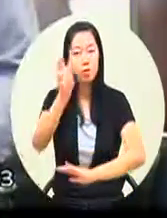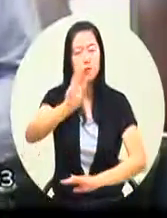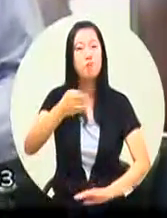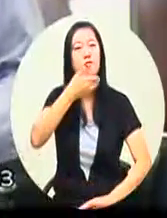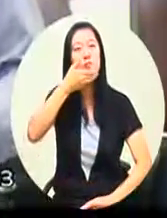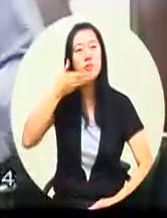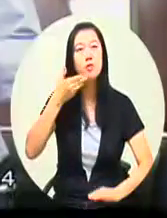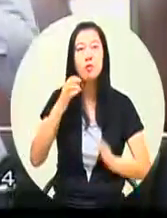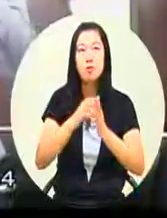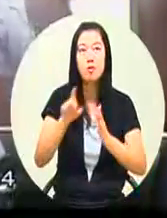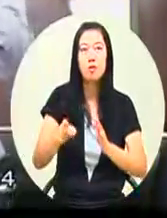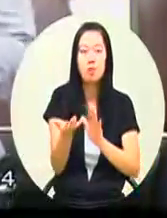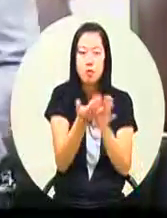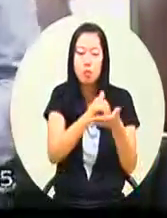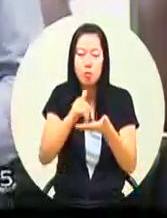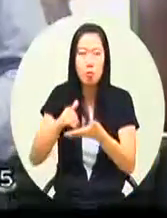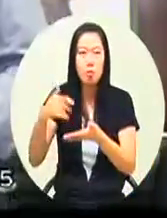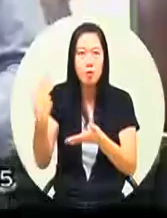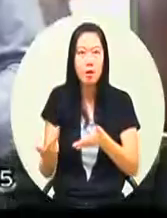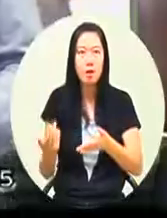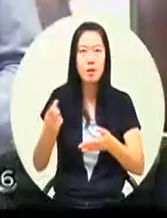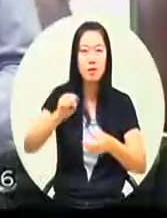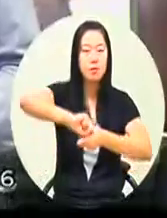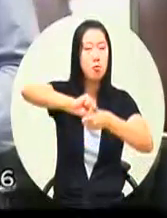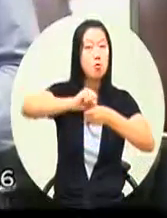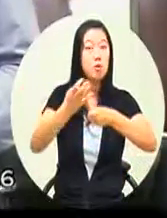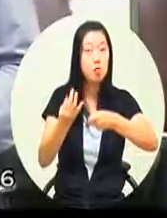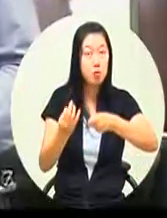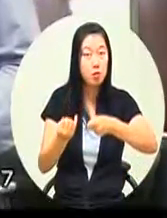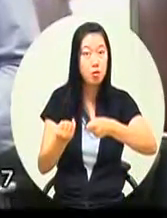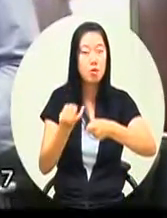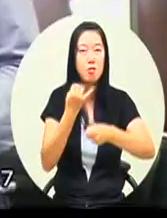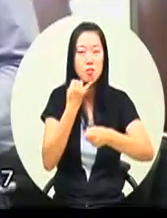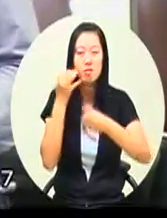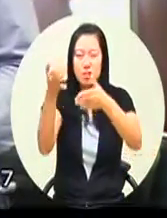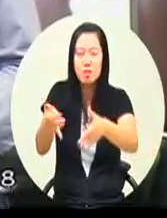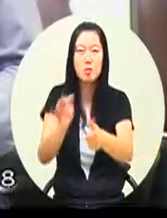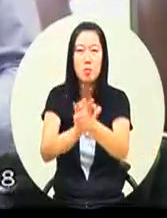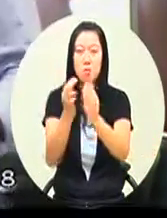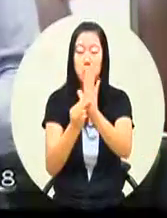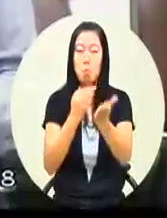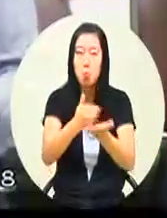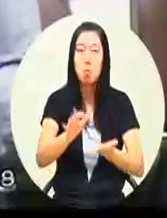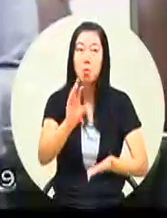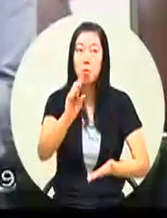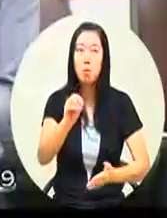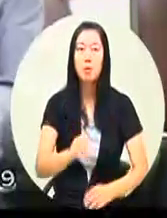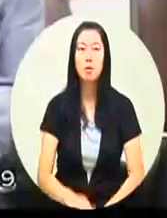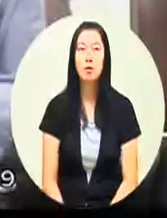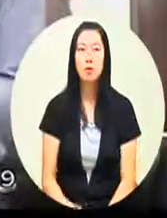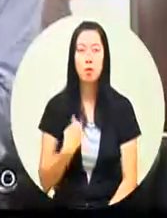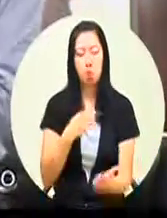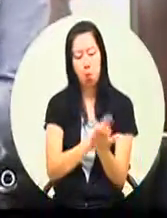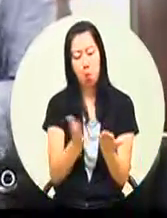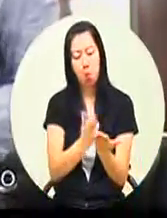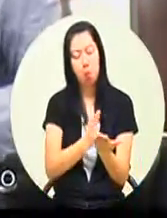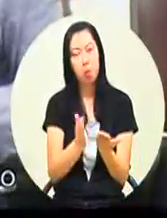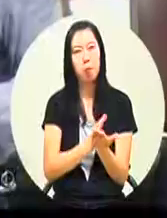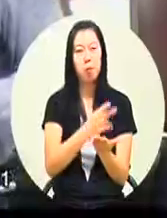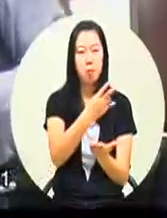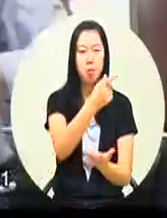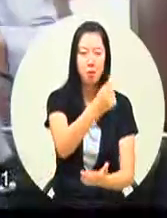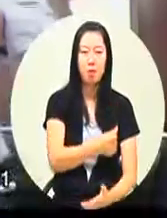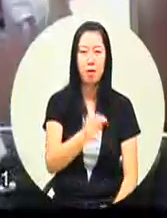雄市的水利预算，差不多一个增加多少，靠多少去应付？你跟我算过，我刚看这两亿、五亿、十